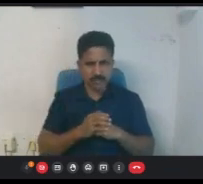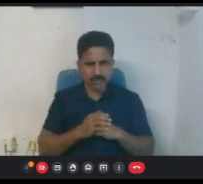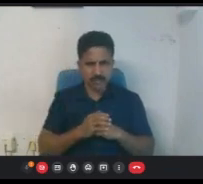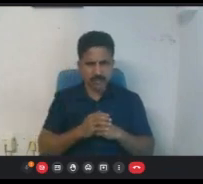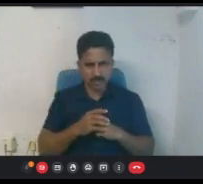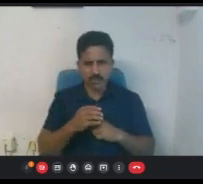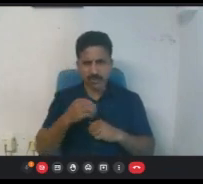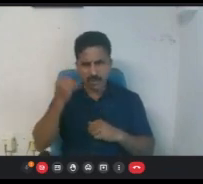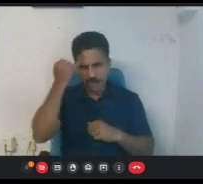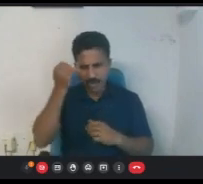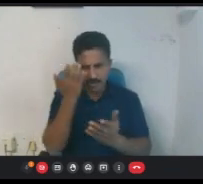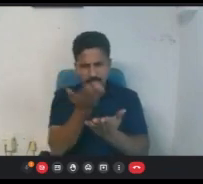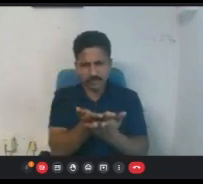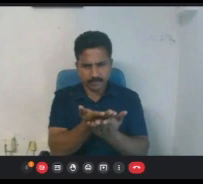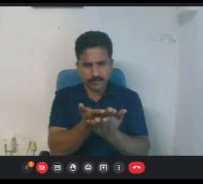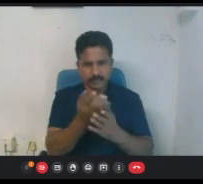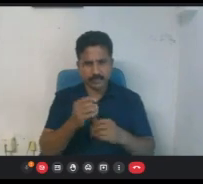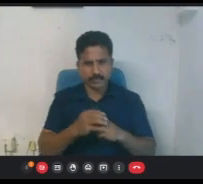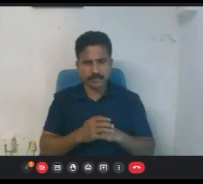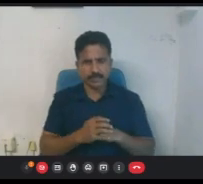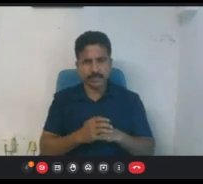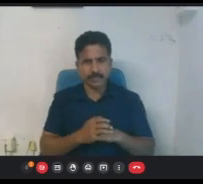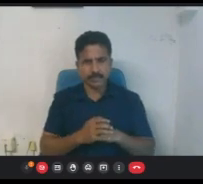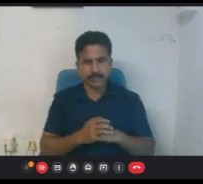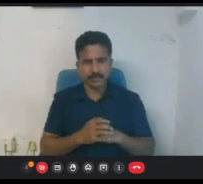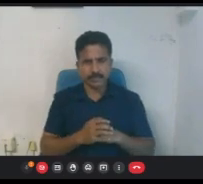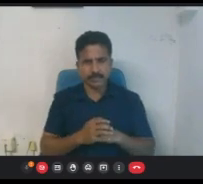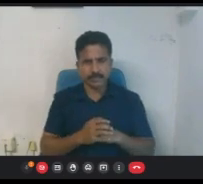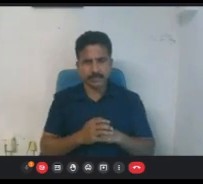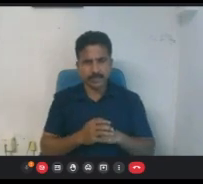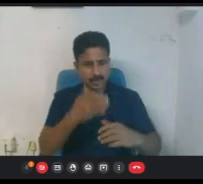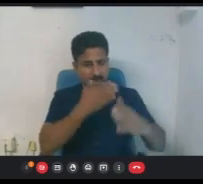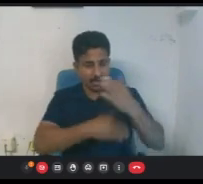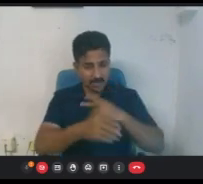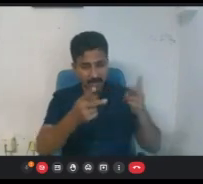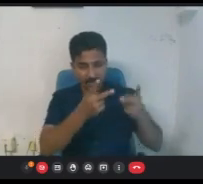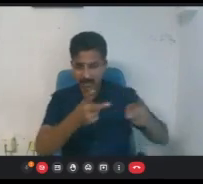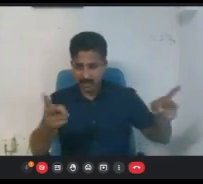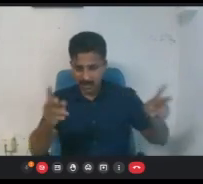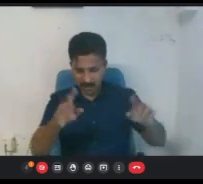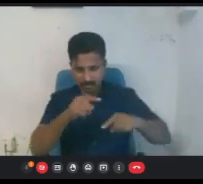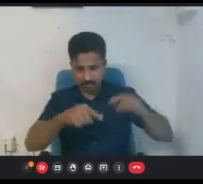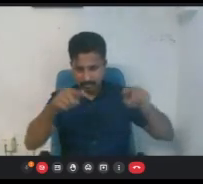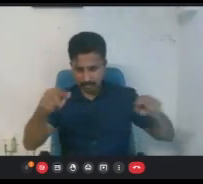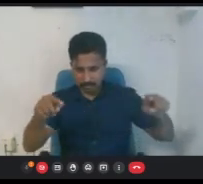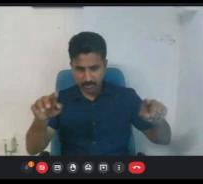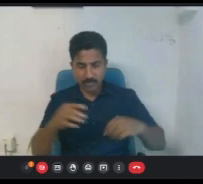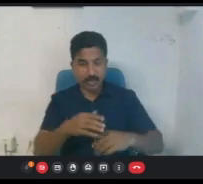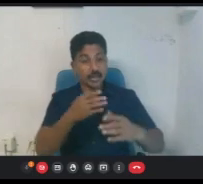നിർദ്ദേശമാണ് വെക്കാനുള്ളത്. ഈ പല തരം ഭിന്നശേഷിക്കാരുണ്ടല്ലോ,